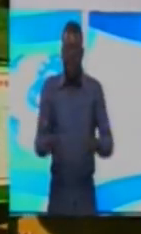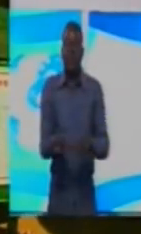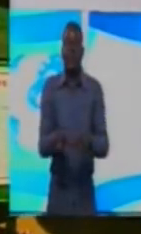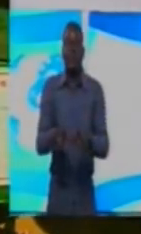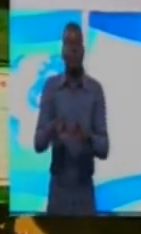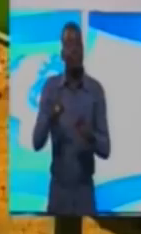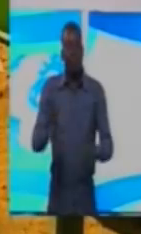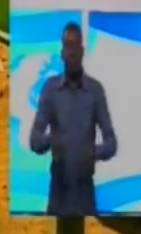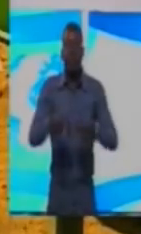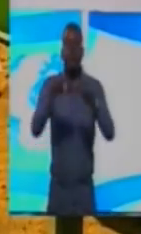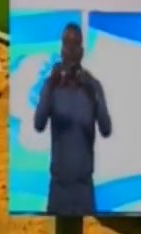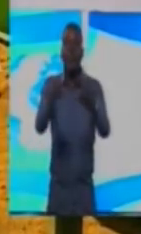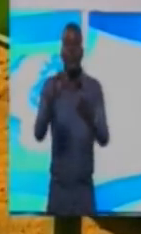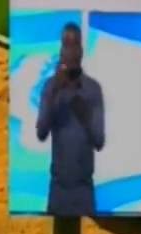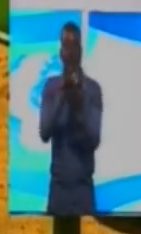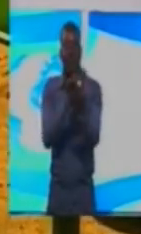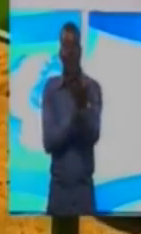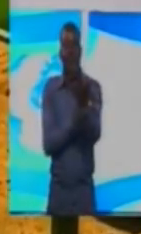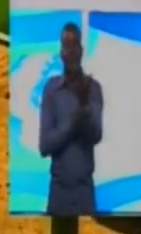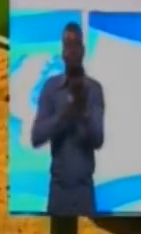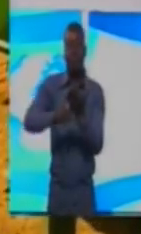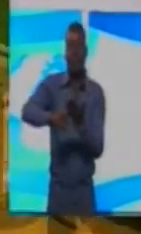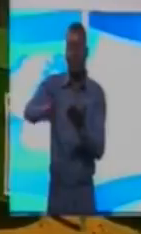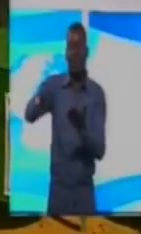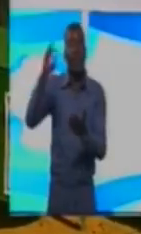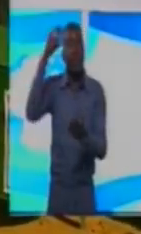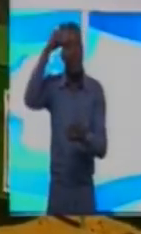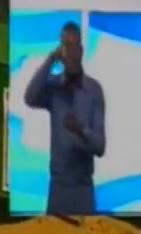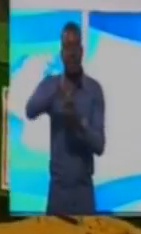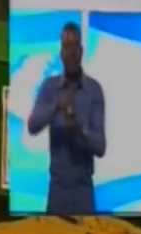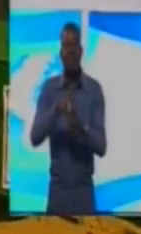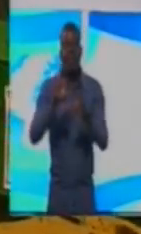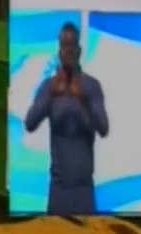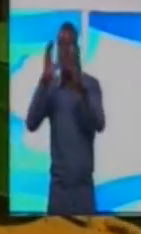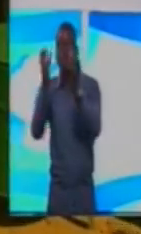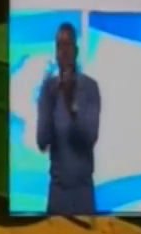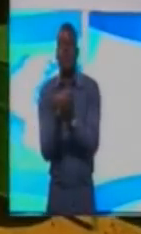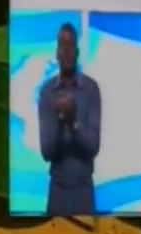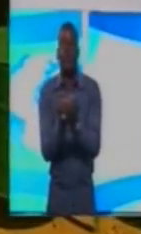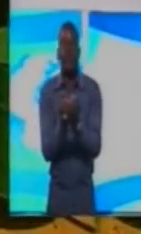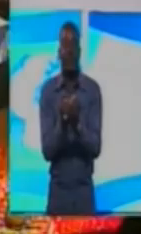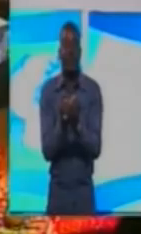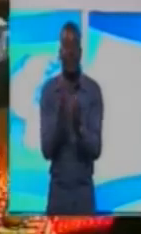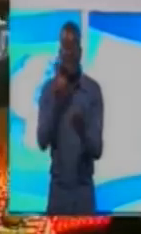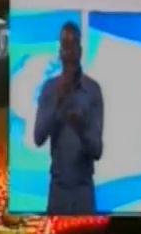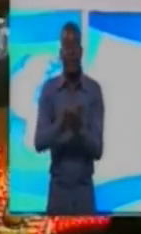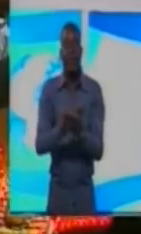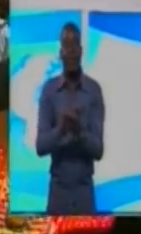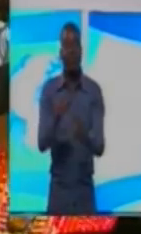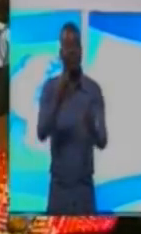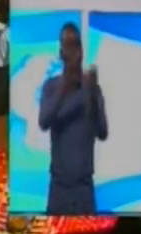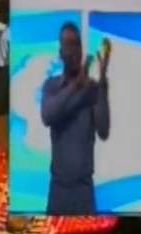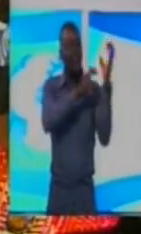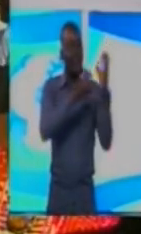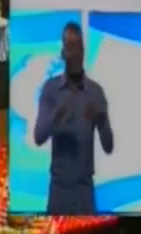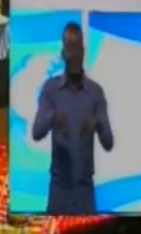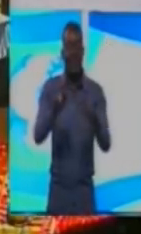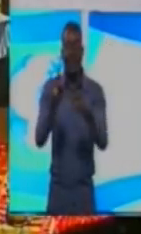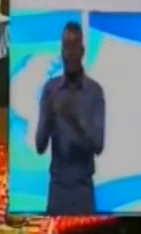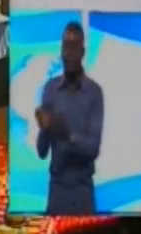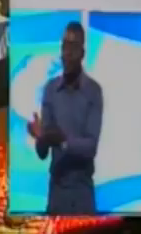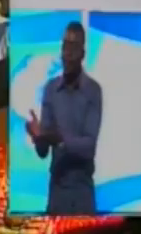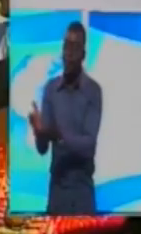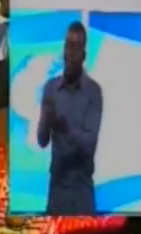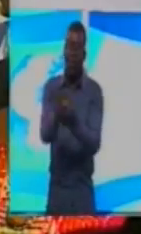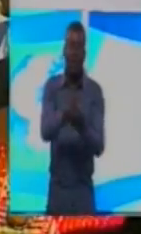qui vont contribuer à améliorer l'hygiène et l'assainissement de la commune. Ces poubelles vraiment vont nous servir à collecter